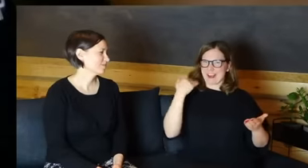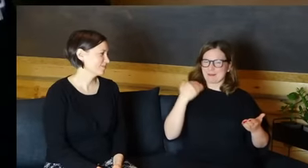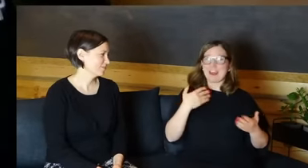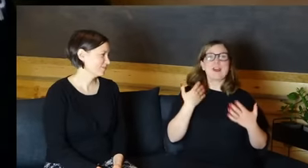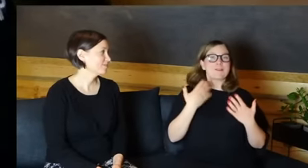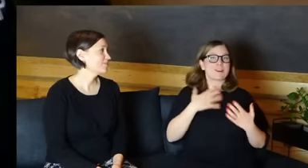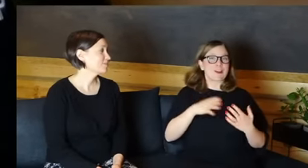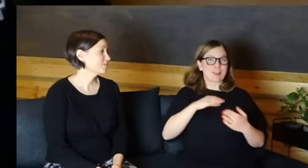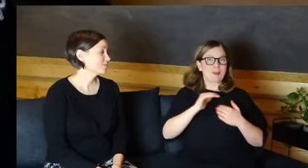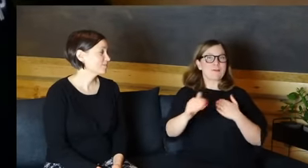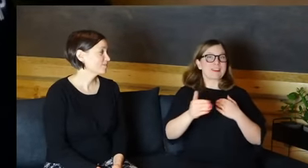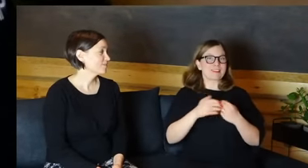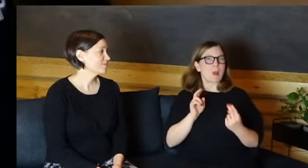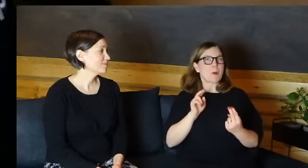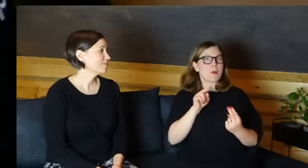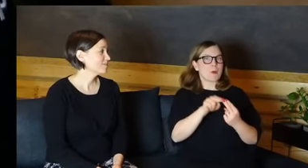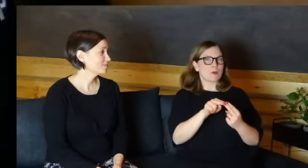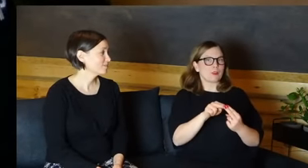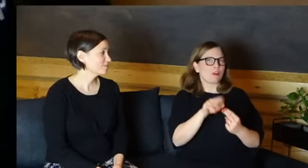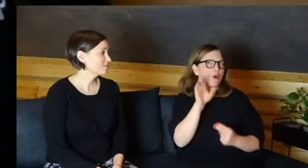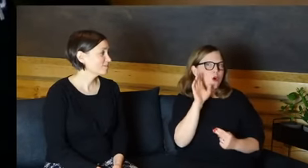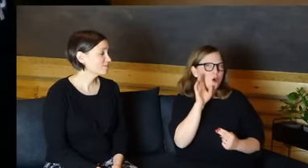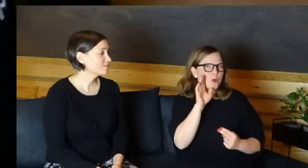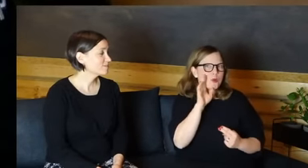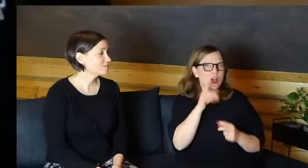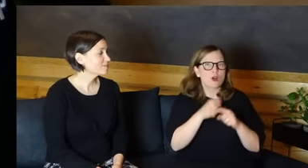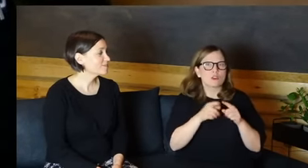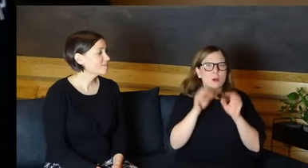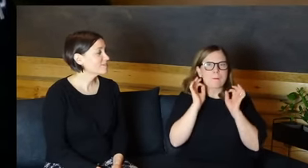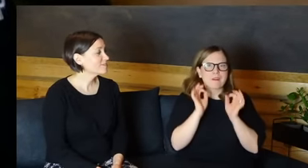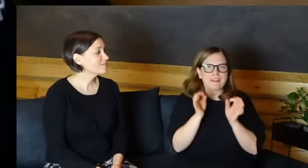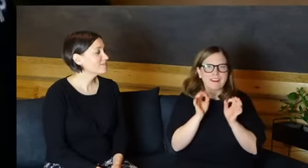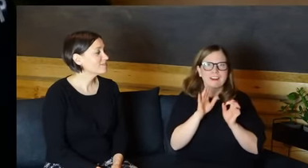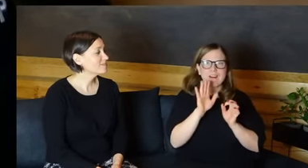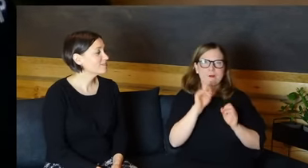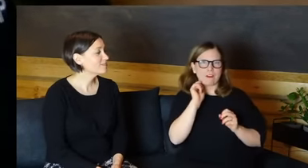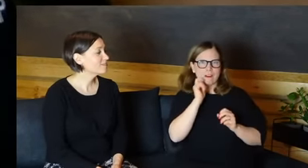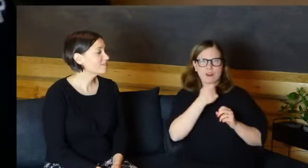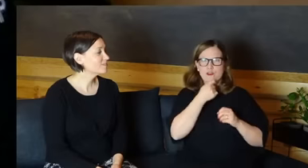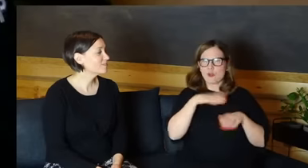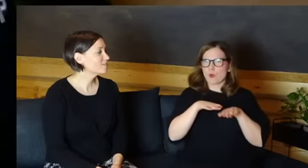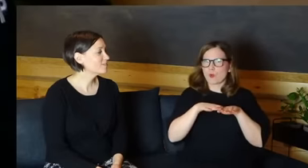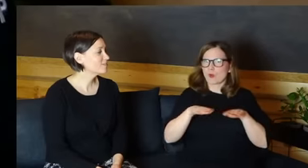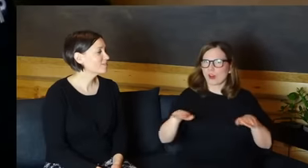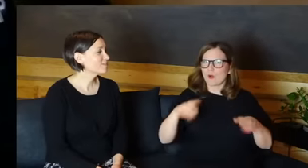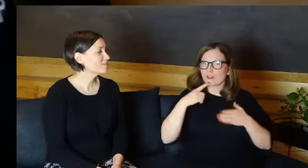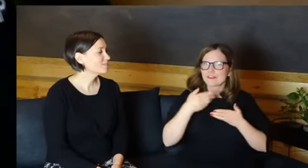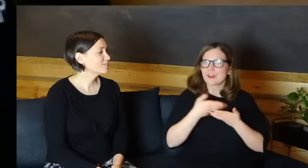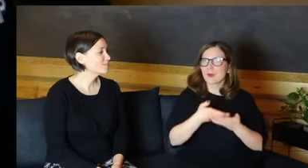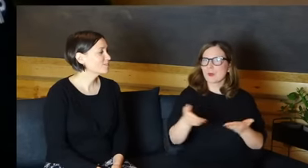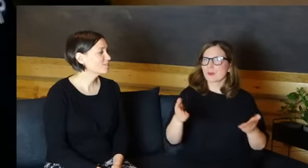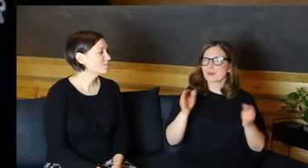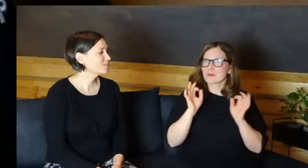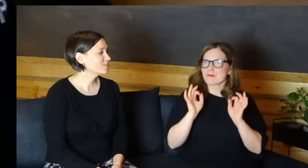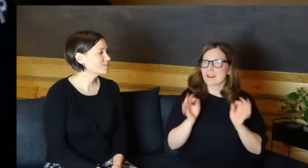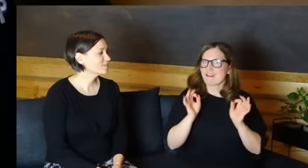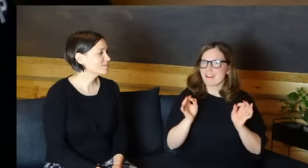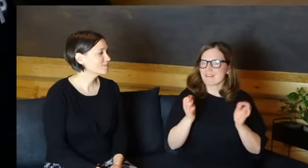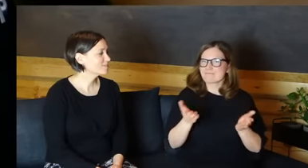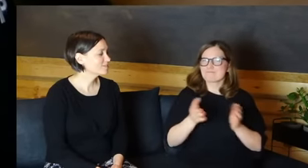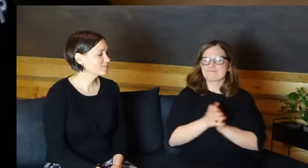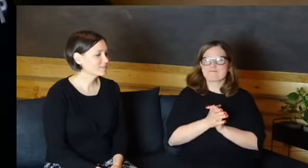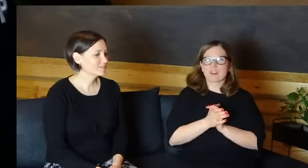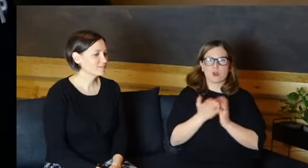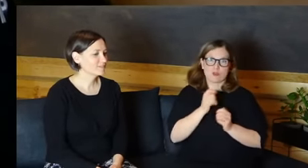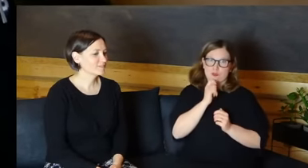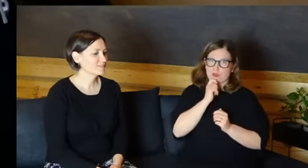nyt yhteyttä ja kuunnellaan, jospa Jukalta saataisiin joulurauhan julistus. Nyt sitten juontaja pyytää, että Jukka